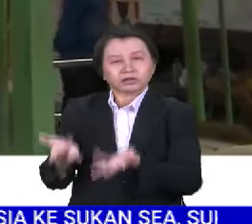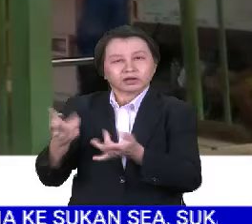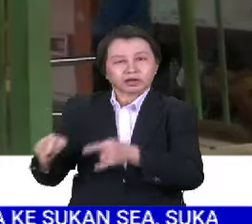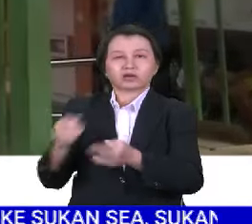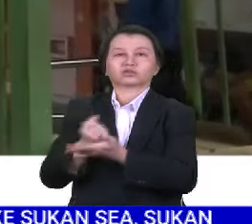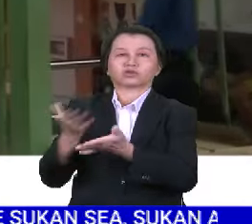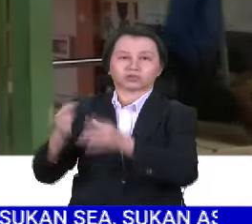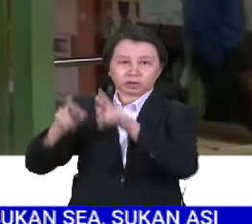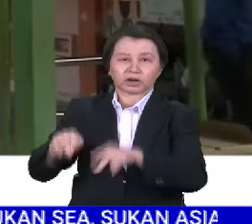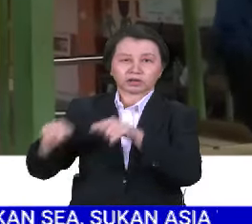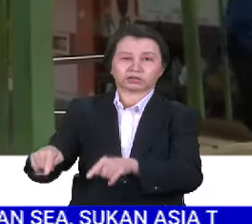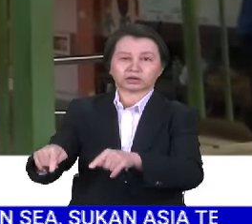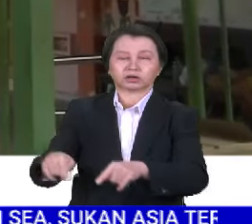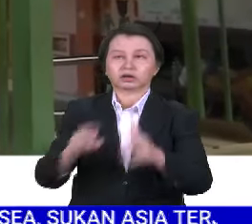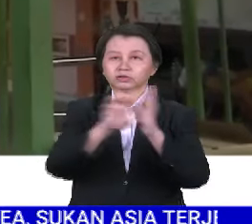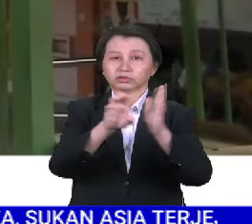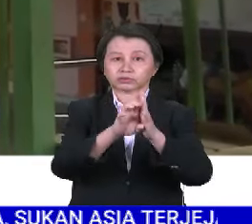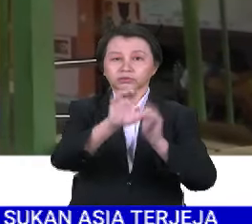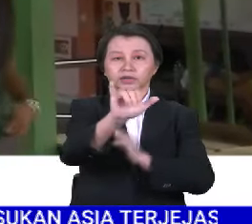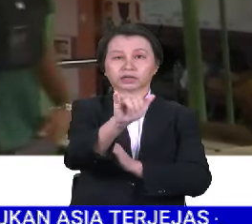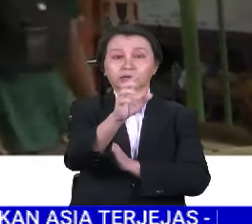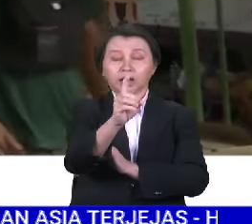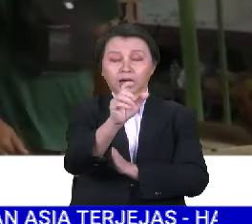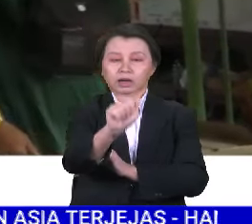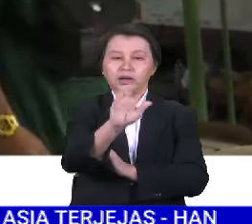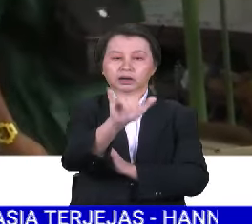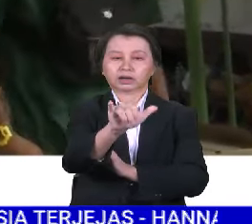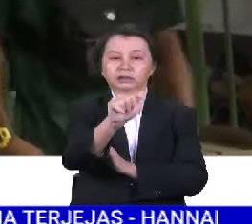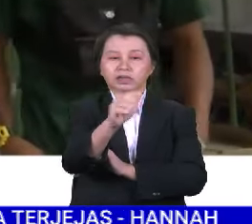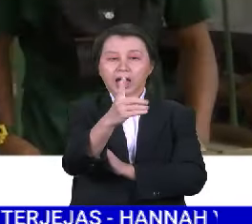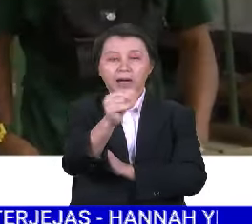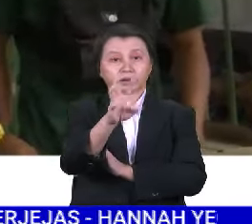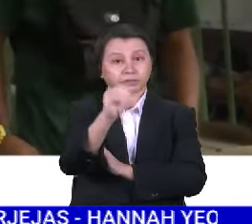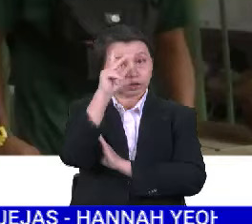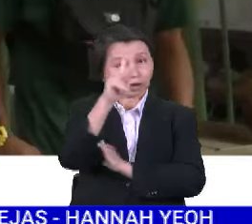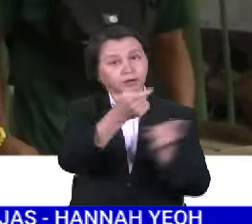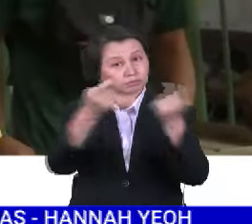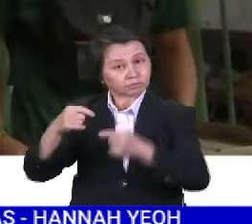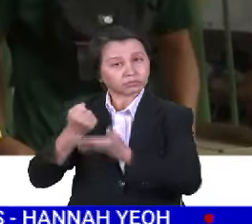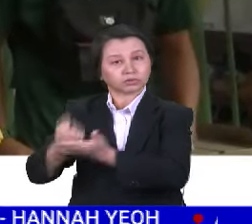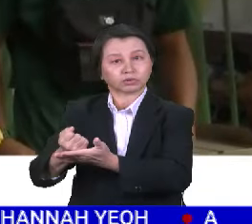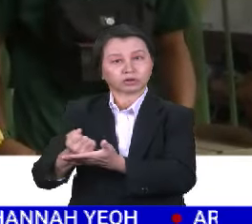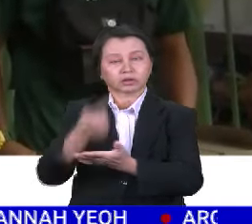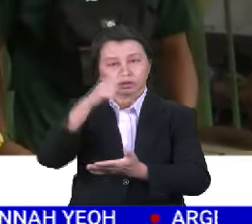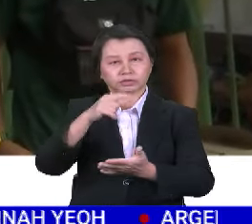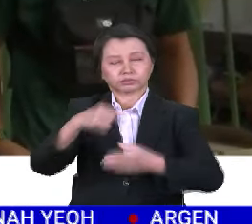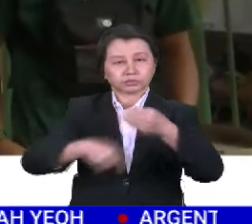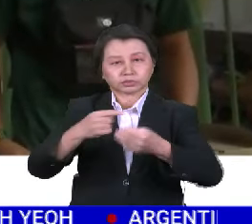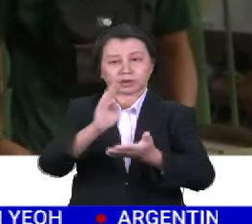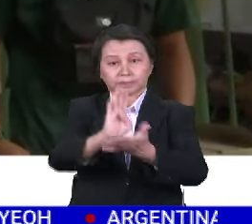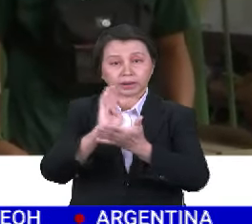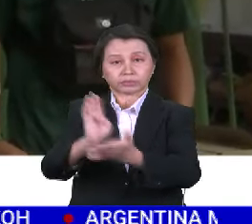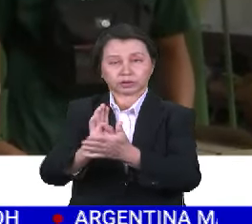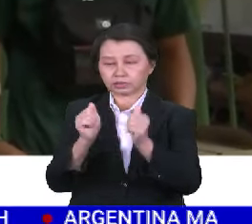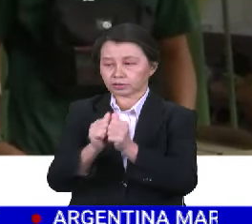di Kelantan ini, antaranya pihak Yayasan Dakwah Islamiah Malaysia YADIM Kelantan. Dan untuk perincian berkenaan dengan bantuan ini,